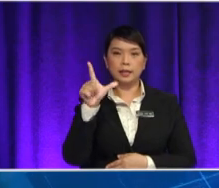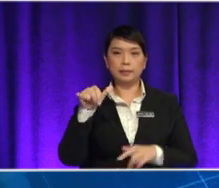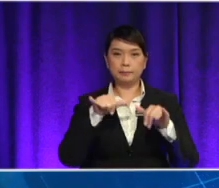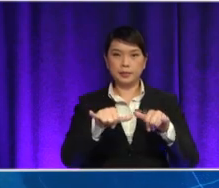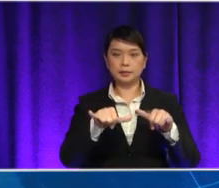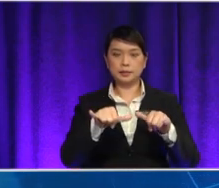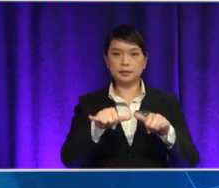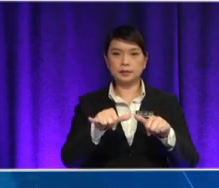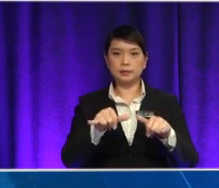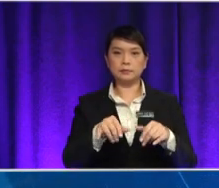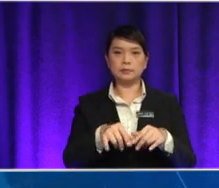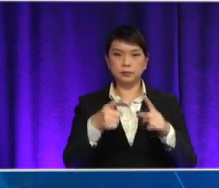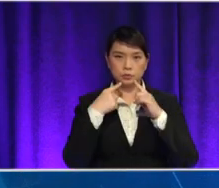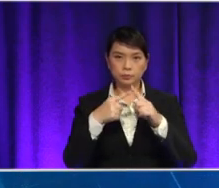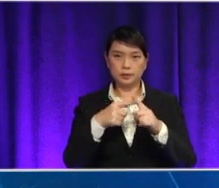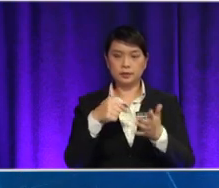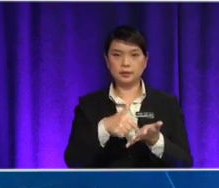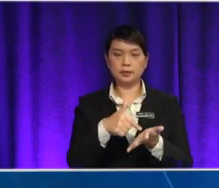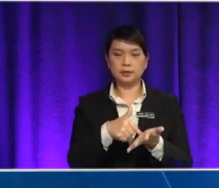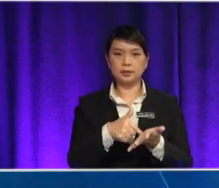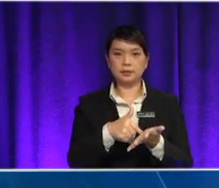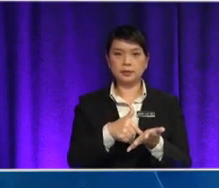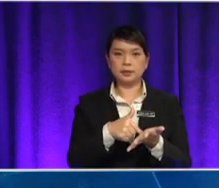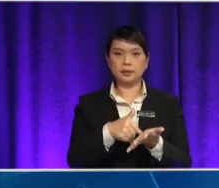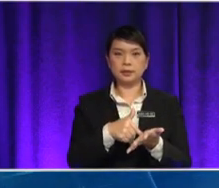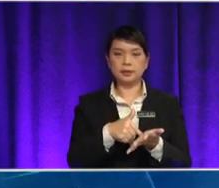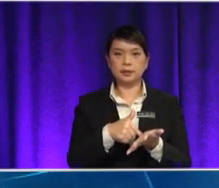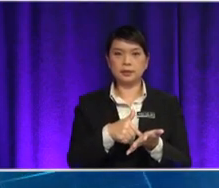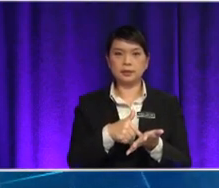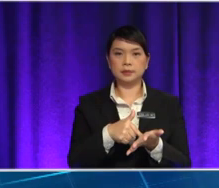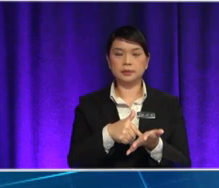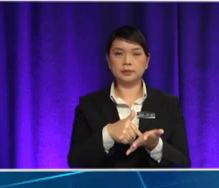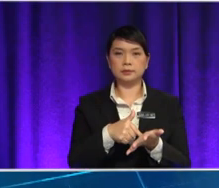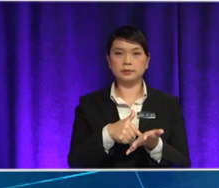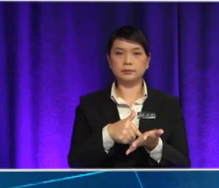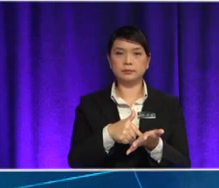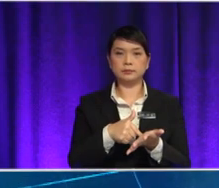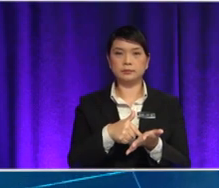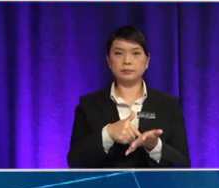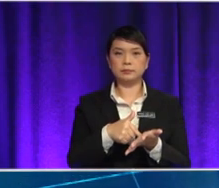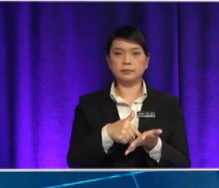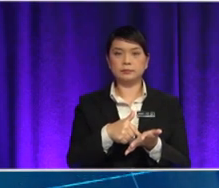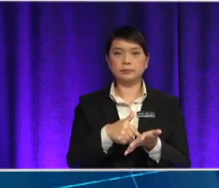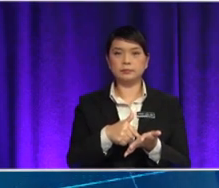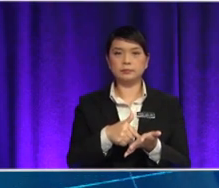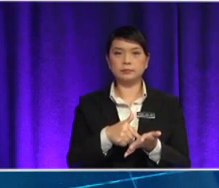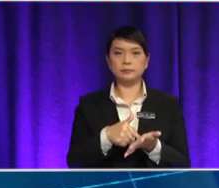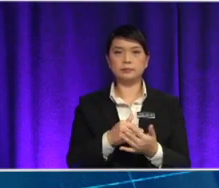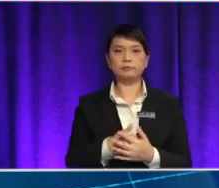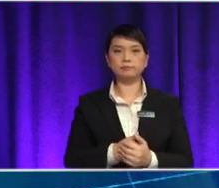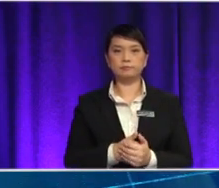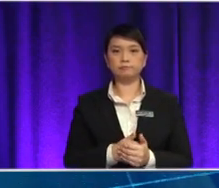Mm-hmm. Tanjing boleh ke kanan sedikit? Ke kanan sedikit. Sini, ya, baik, kita nampak. Okey, cantik.